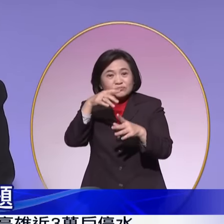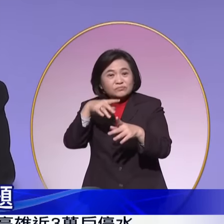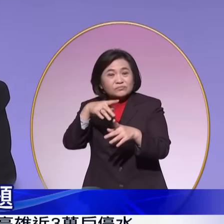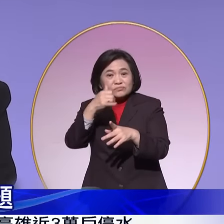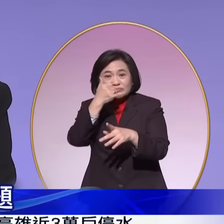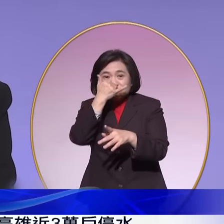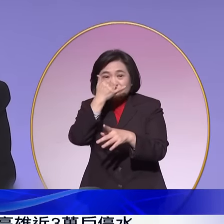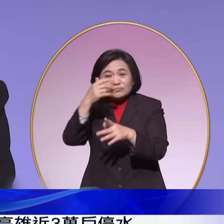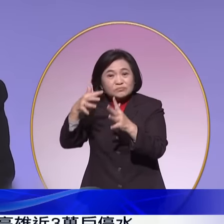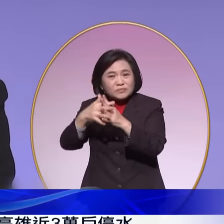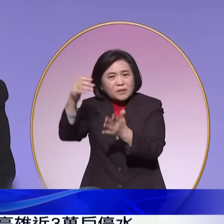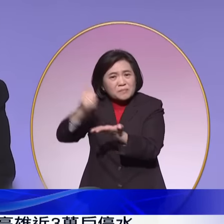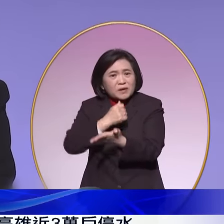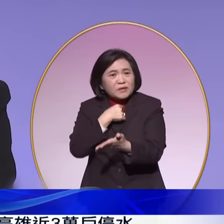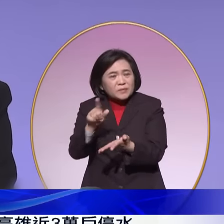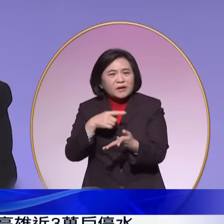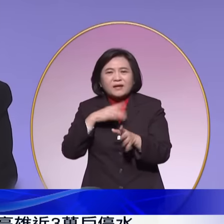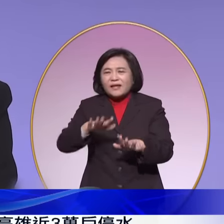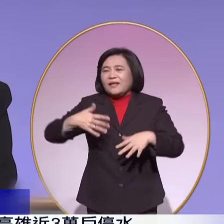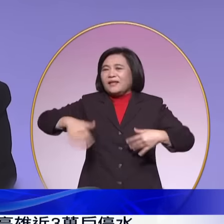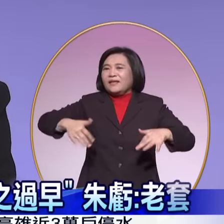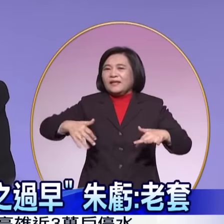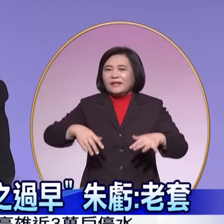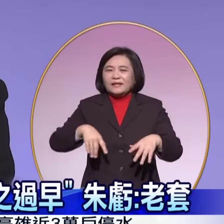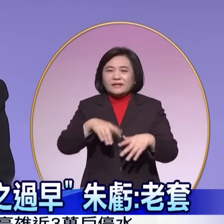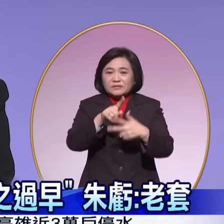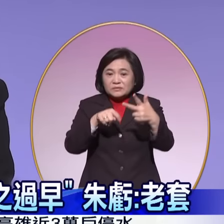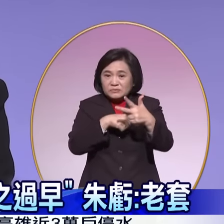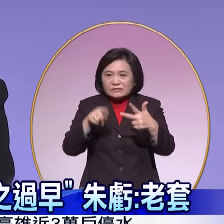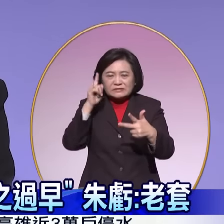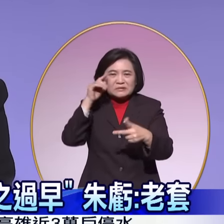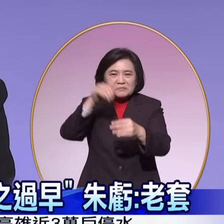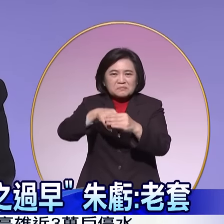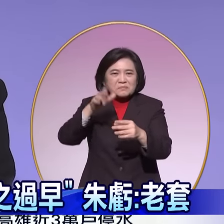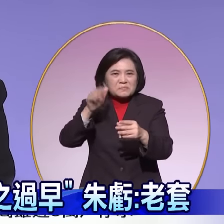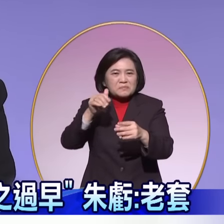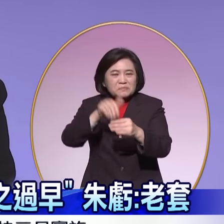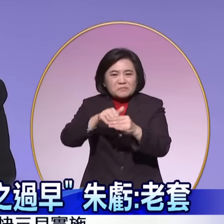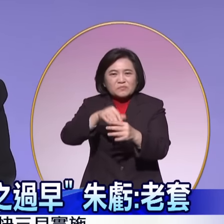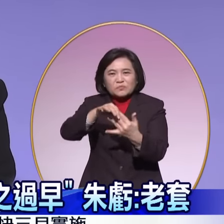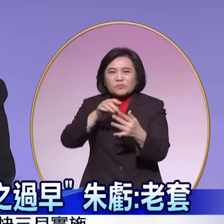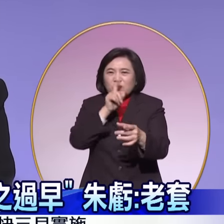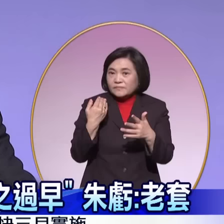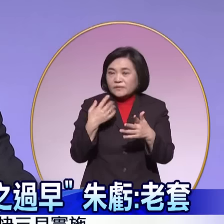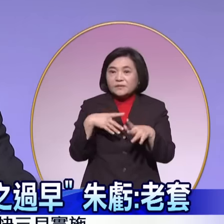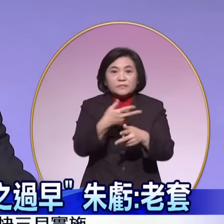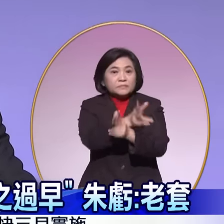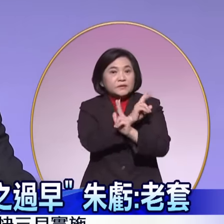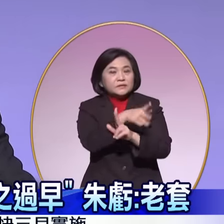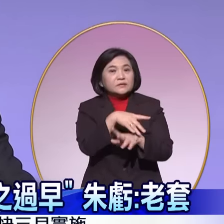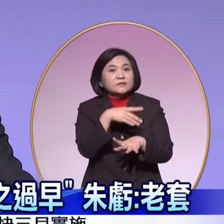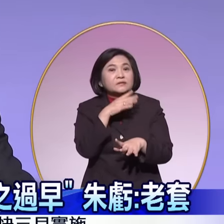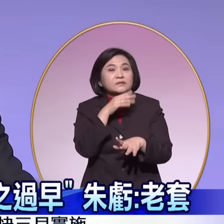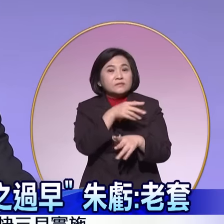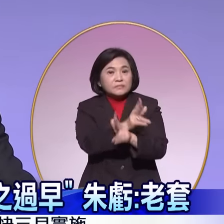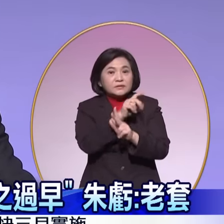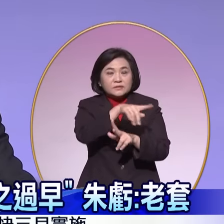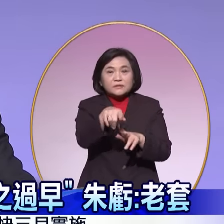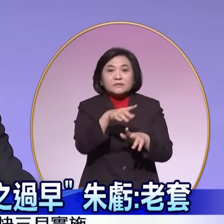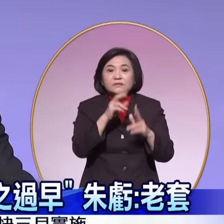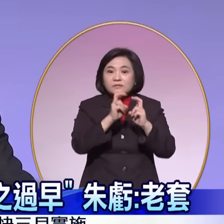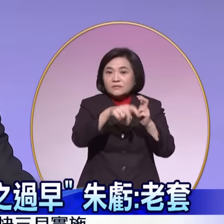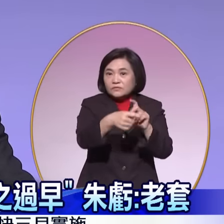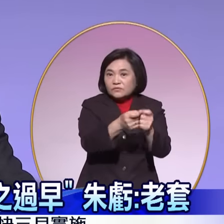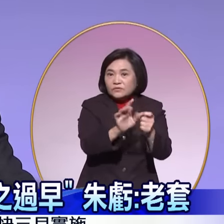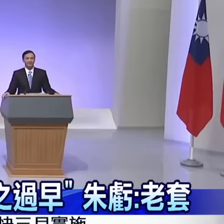题，目前言之过早。 对于是否开放美猪，蔡英文用标准答案回应，朱立伦反馈不能每次都这样搪塞，